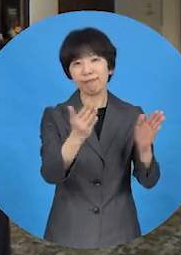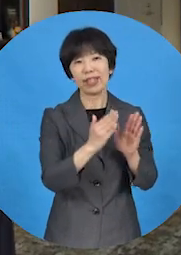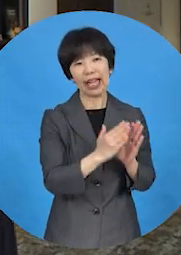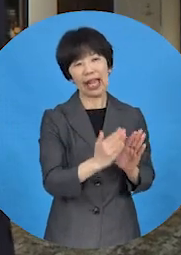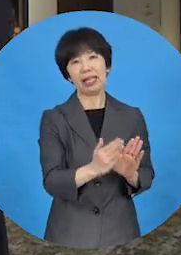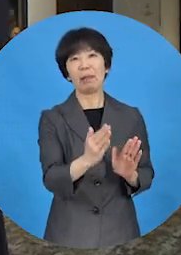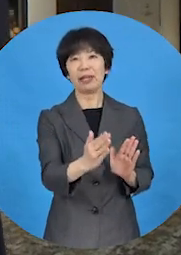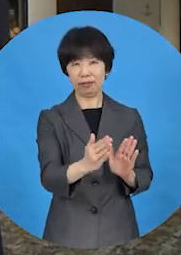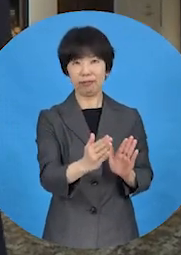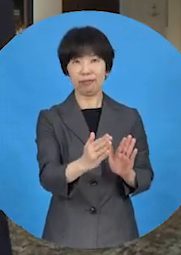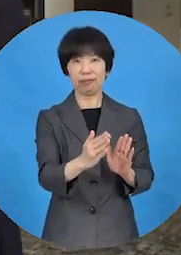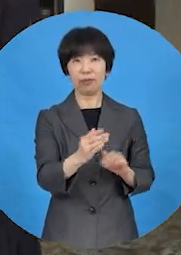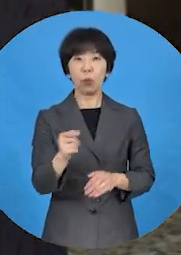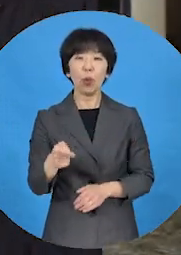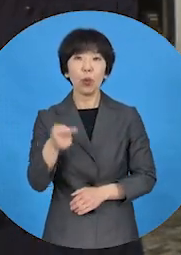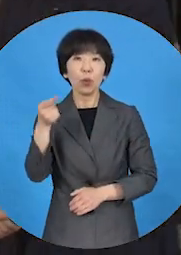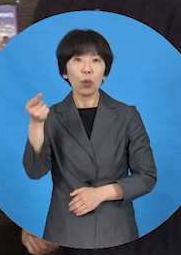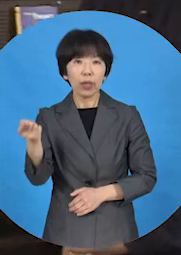方にありますが、